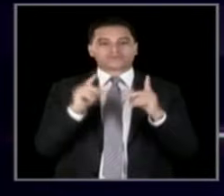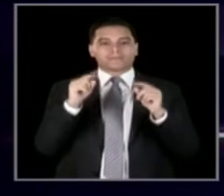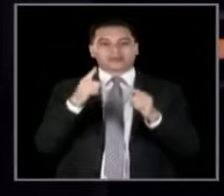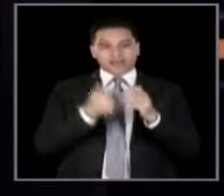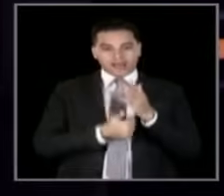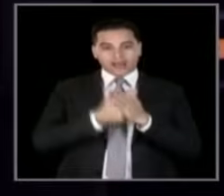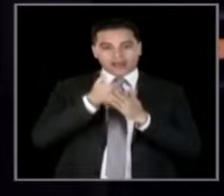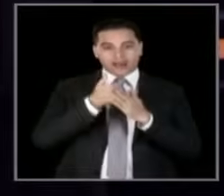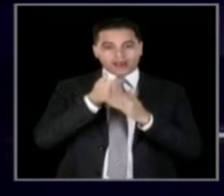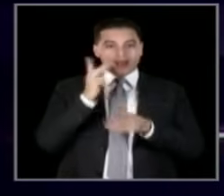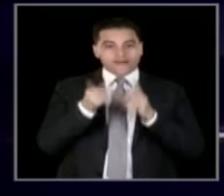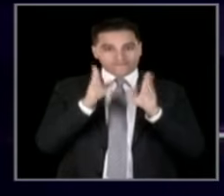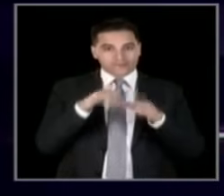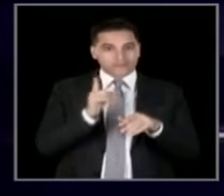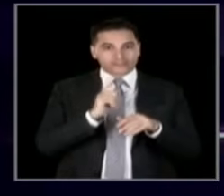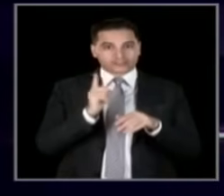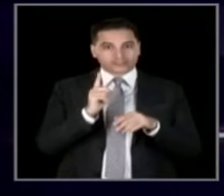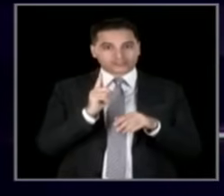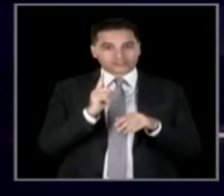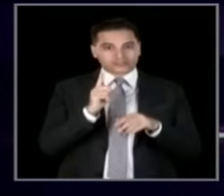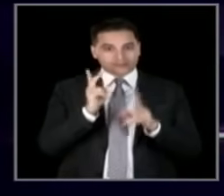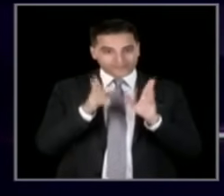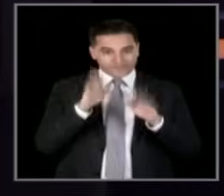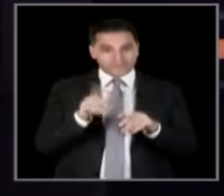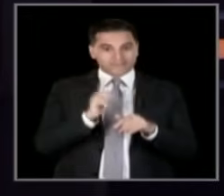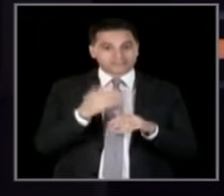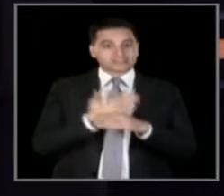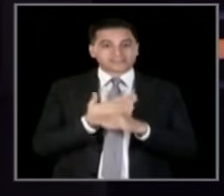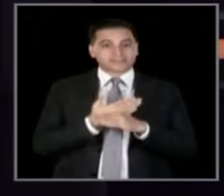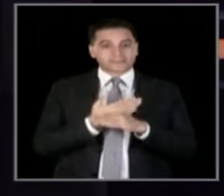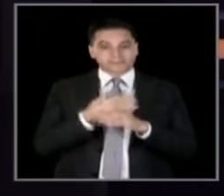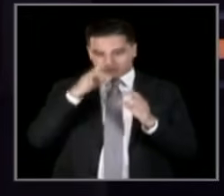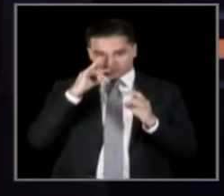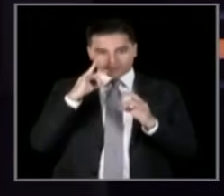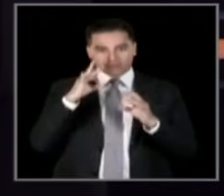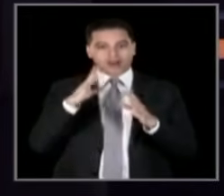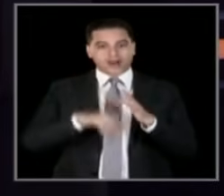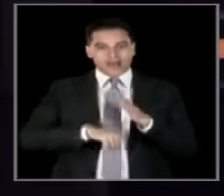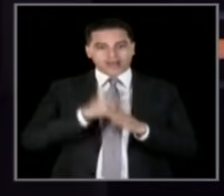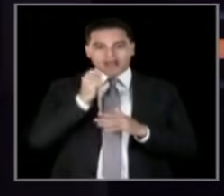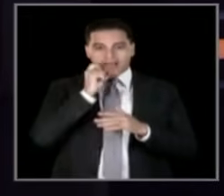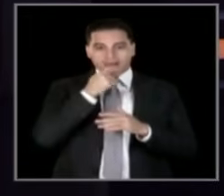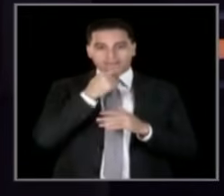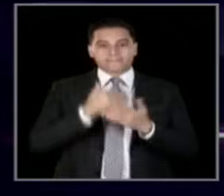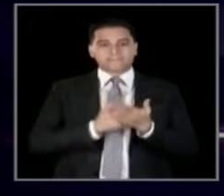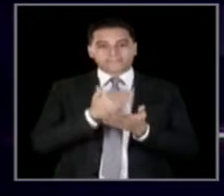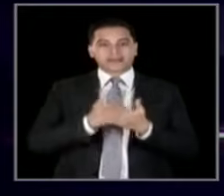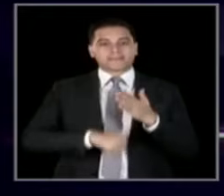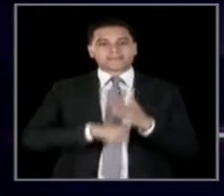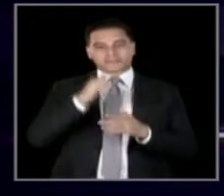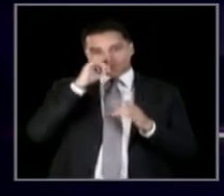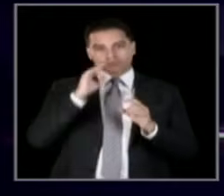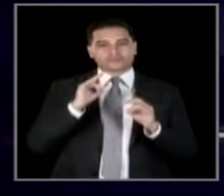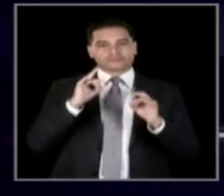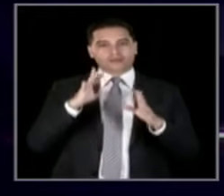احتفلتوا ولا لأ؟ لا. ما احتفلتوش؟ ليه بقى؟ ان شاء الله الاحتفال لما نعمل انجاز كويس. ان شاء الله عايز